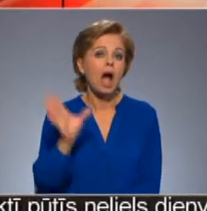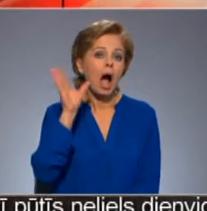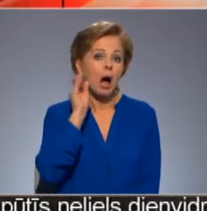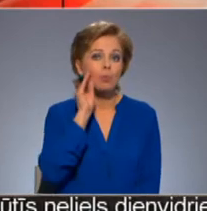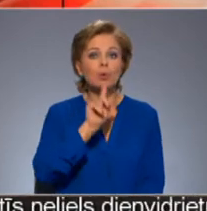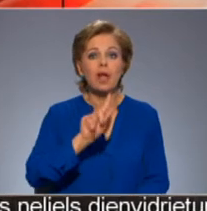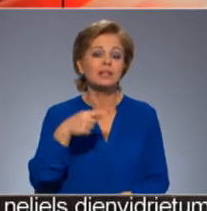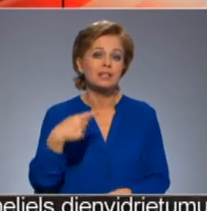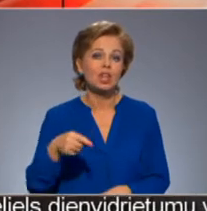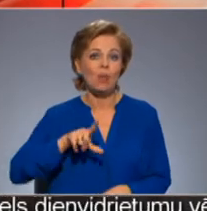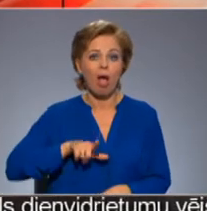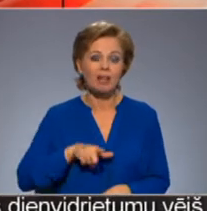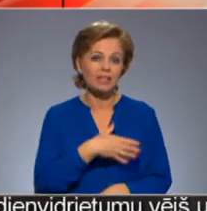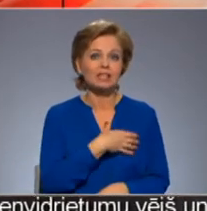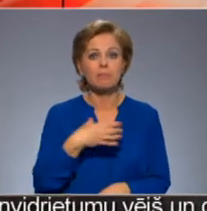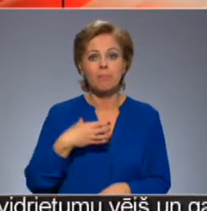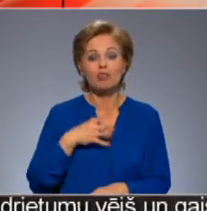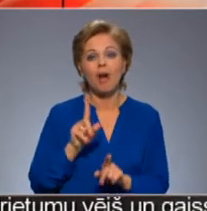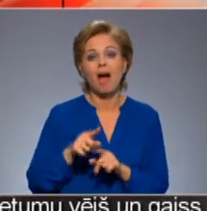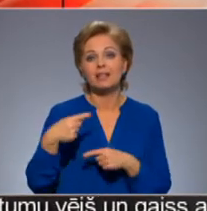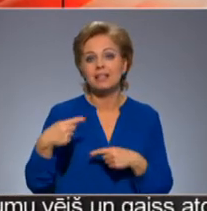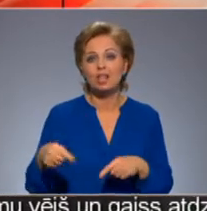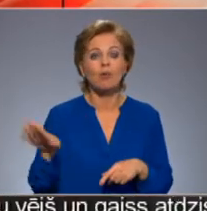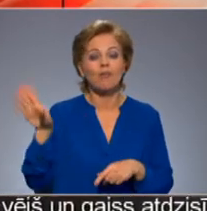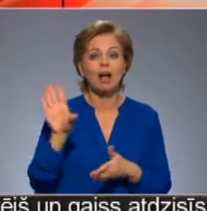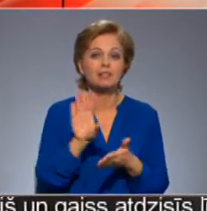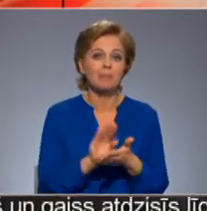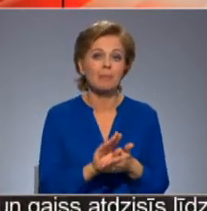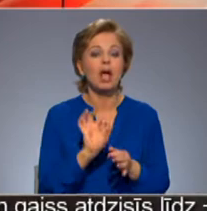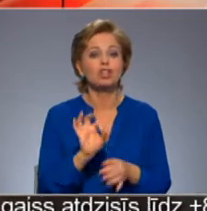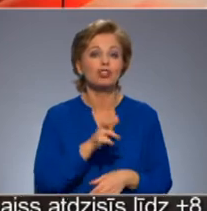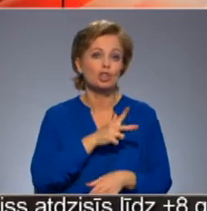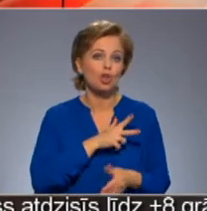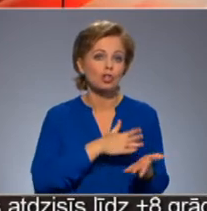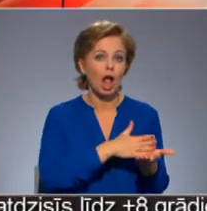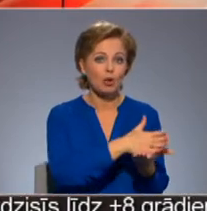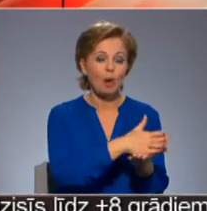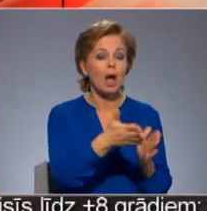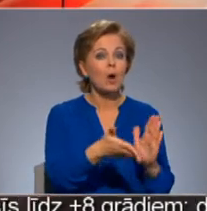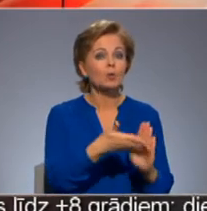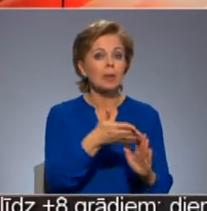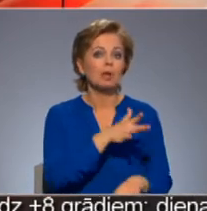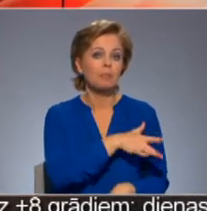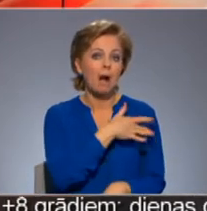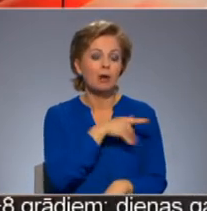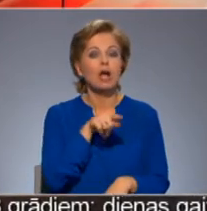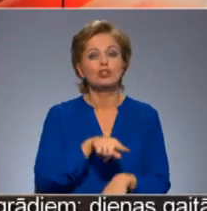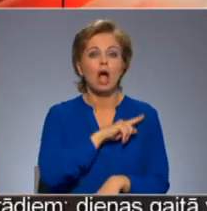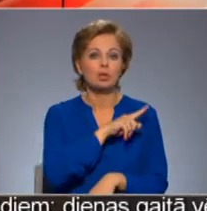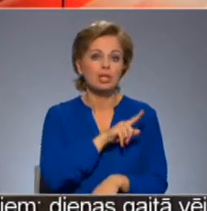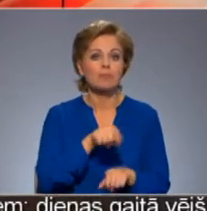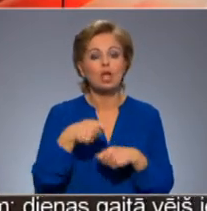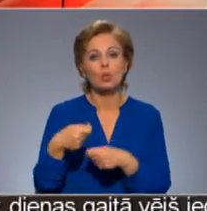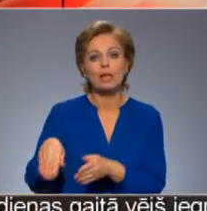apgūt ne tikai citu Latvijas pašvaldību, bet arī citu valstu pieredzi sociālajā jomā, lai uzlabotu pakalpojumu. Šādu iespēju dod dalību Latvijas